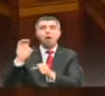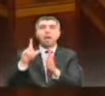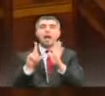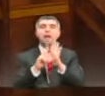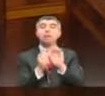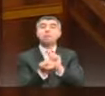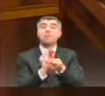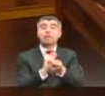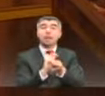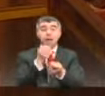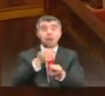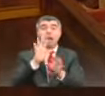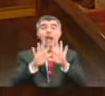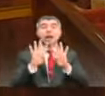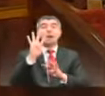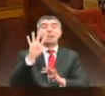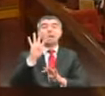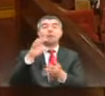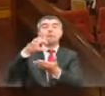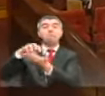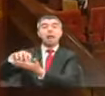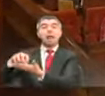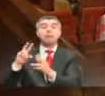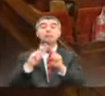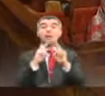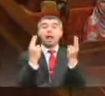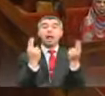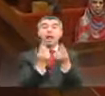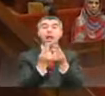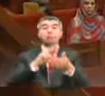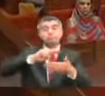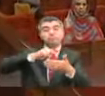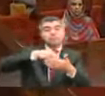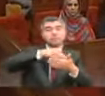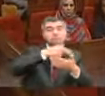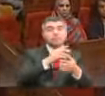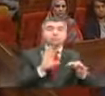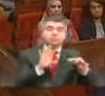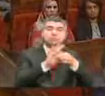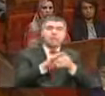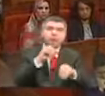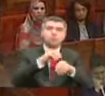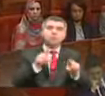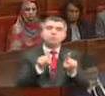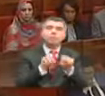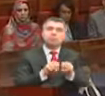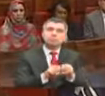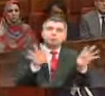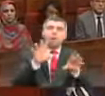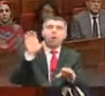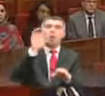العالم، ولكن أيضاً توسيع الاتفاقيات لتشمل دولاً أخرى لم تشملها لحد